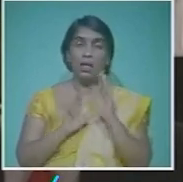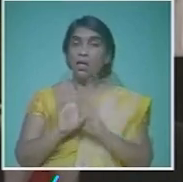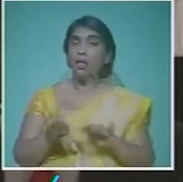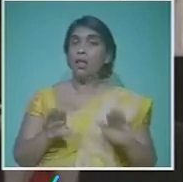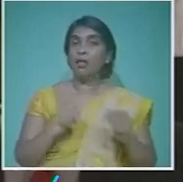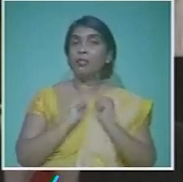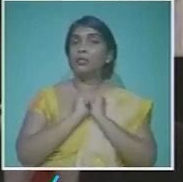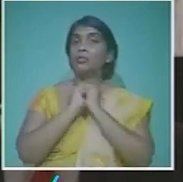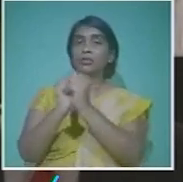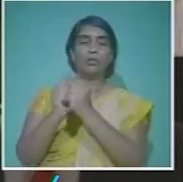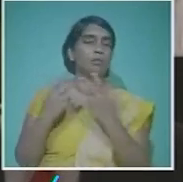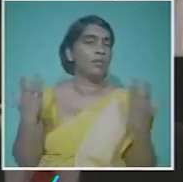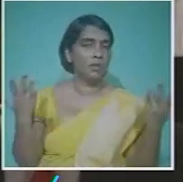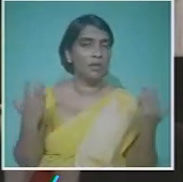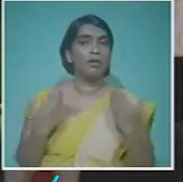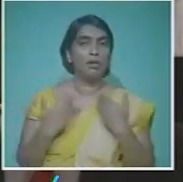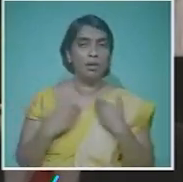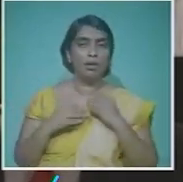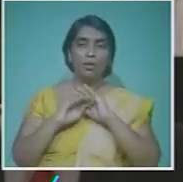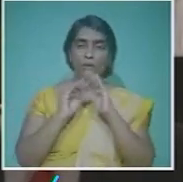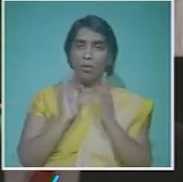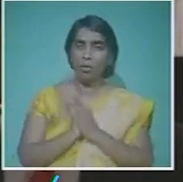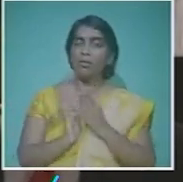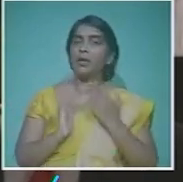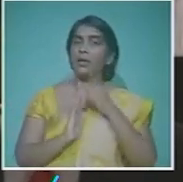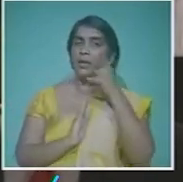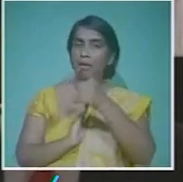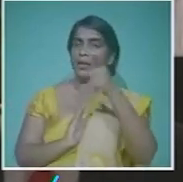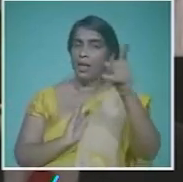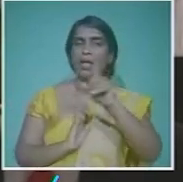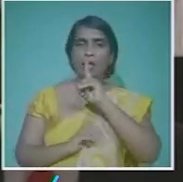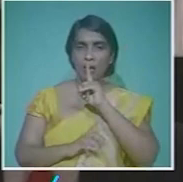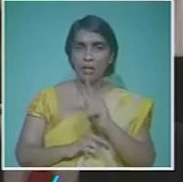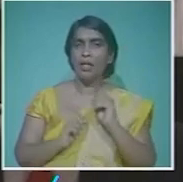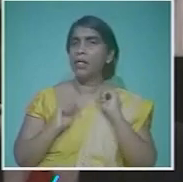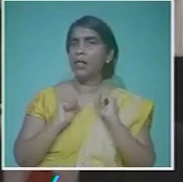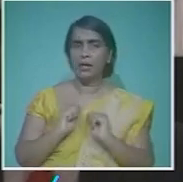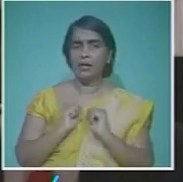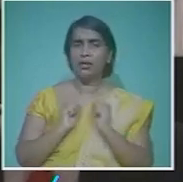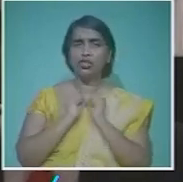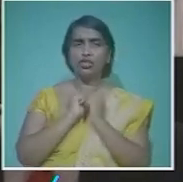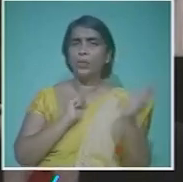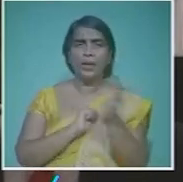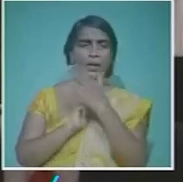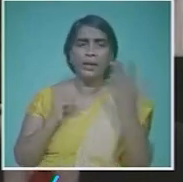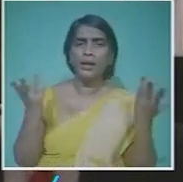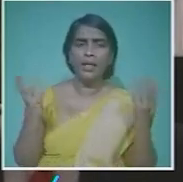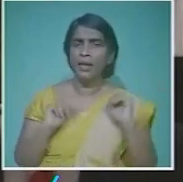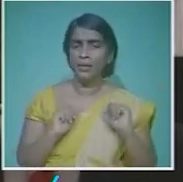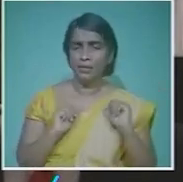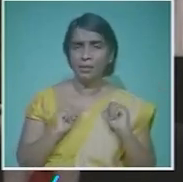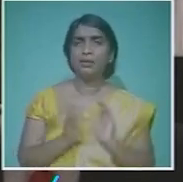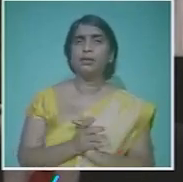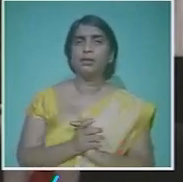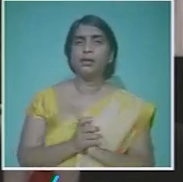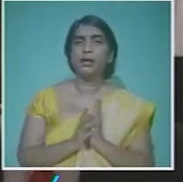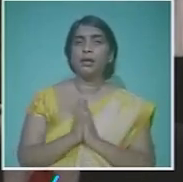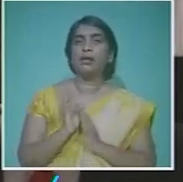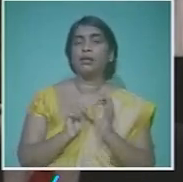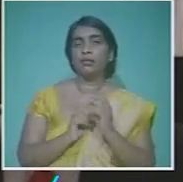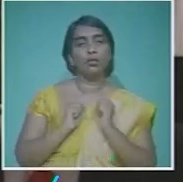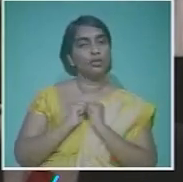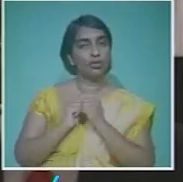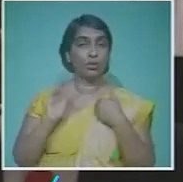ළමයි වැඩට ගිහිල්ලා නැහැ මම ඒ හැම ගේකටම ගිහිල්ලා ඇහුවා ඇයි රස්සාවට ගියේ නැත්තේ කියලා මන්ත්‍රීතුමා